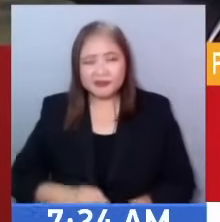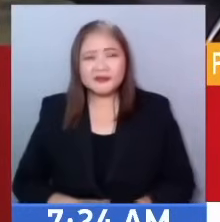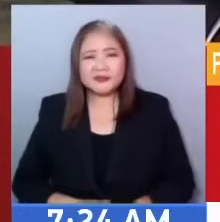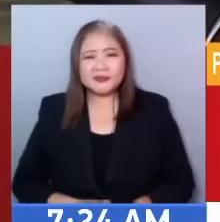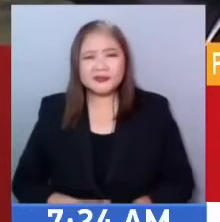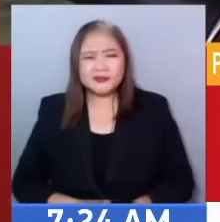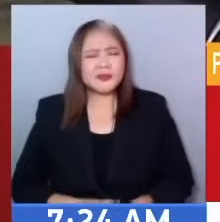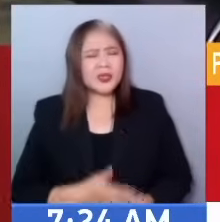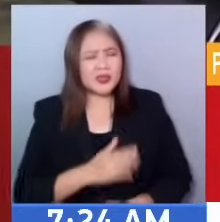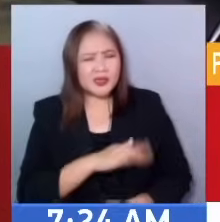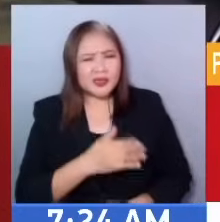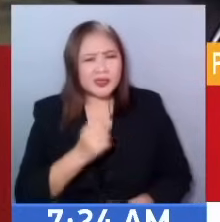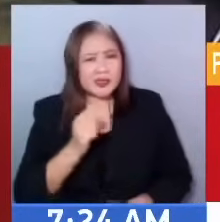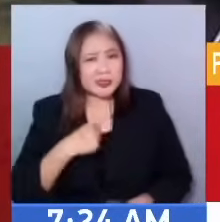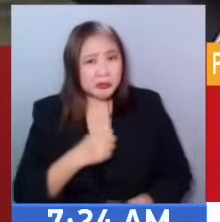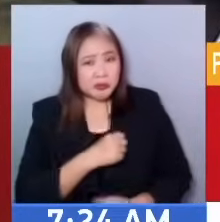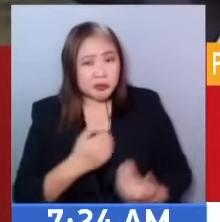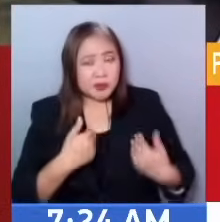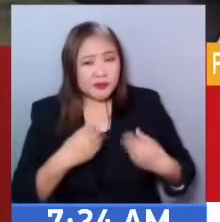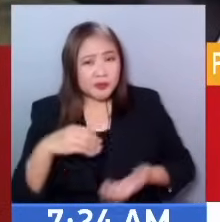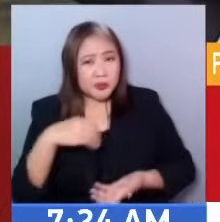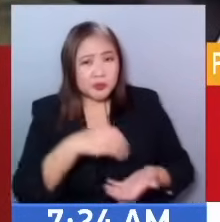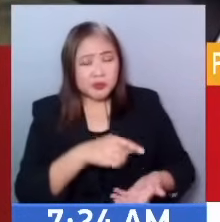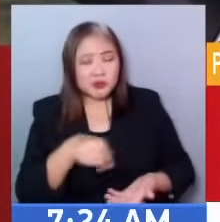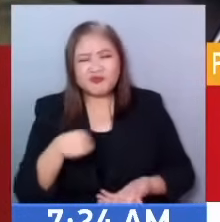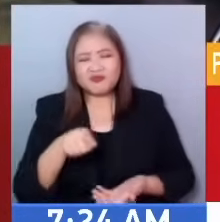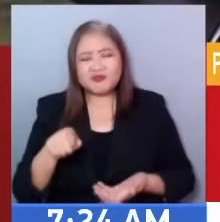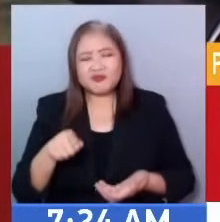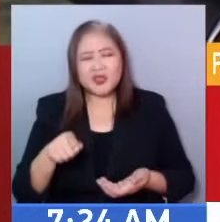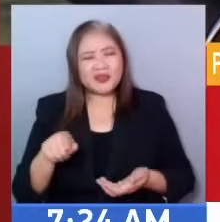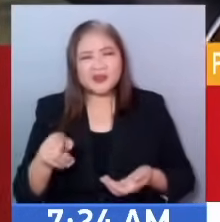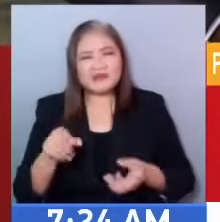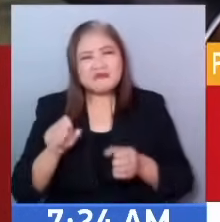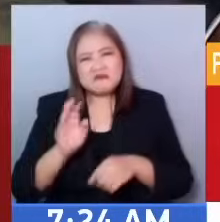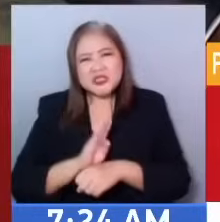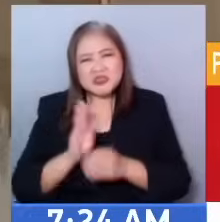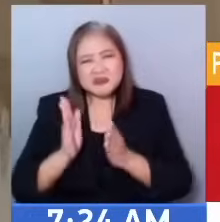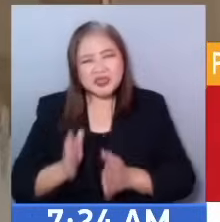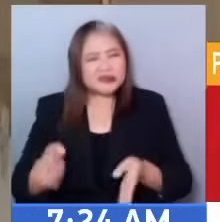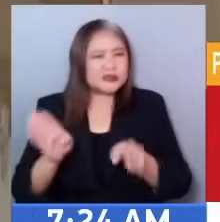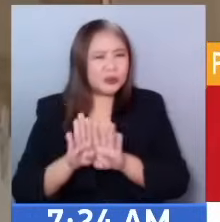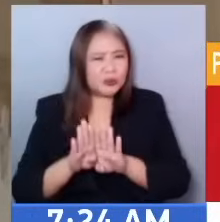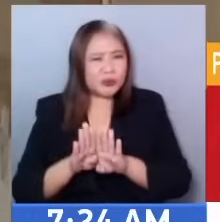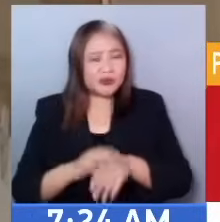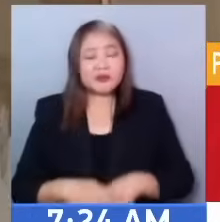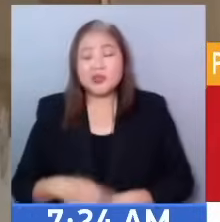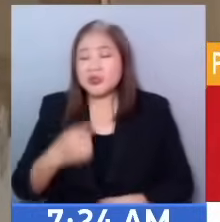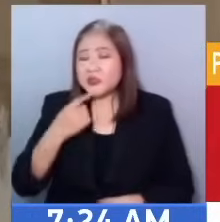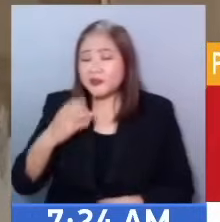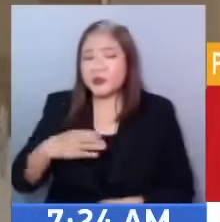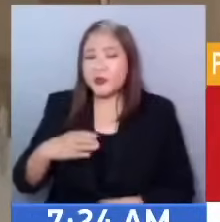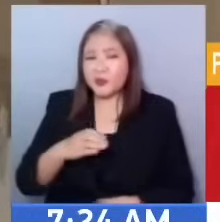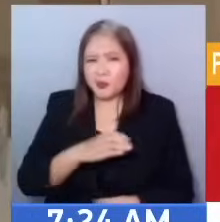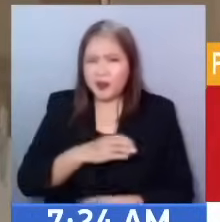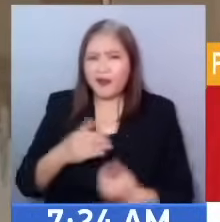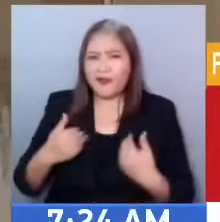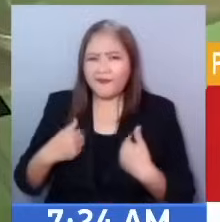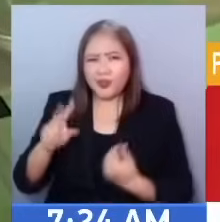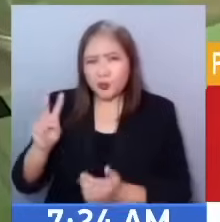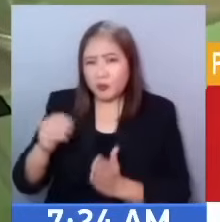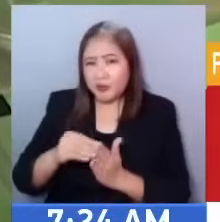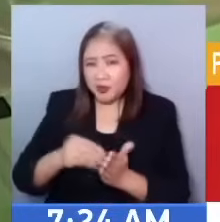mga magsasara daw po na retailer? Hindi ba sinabi na ng Kongreso na mayroon 2 billion budget